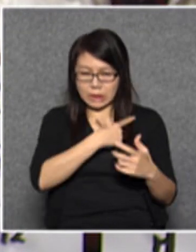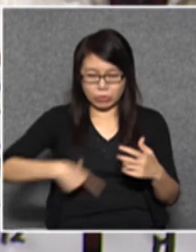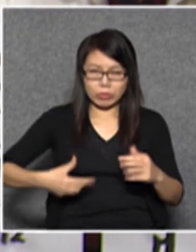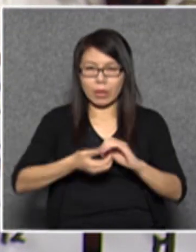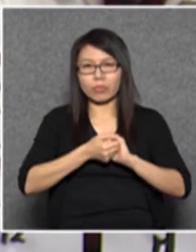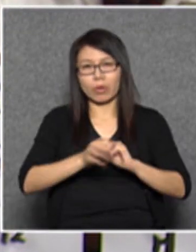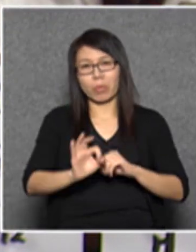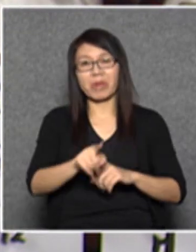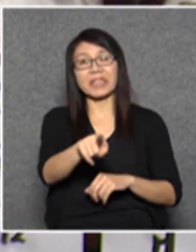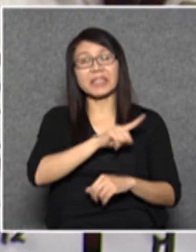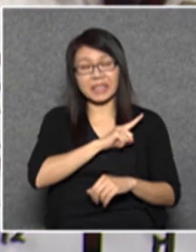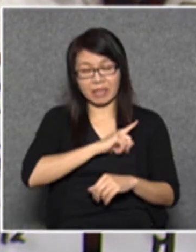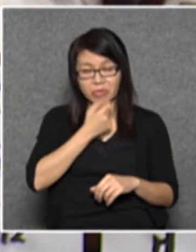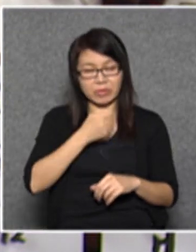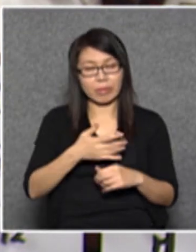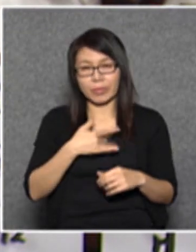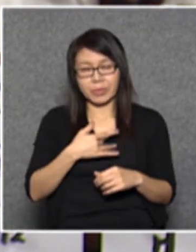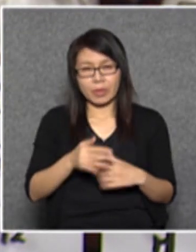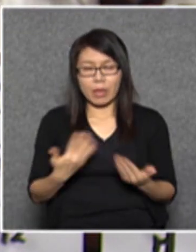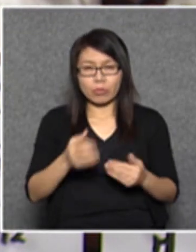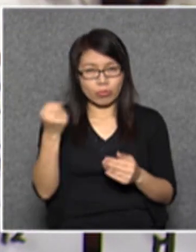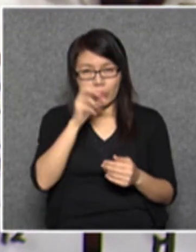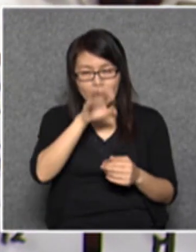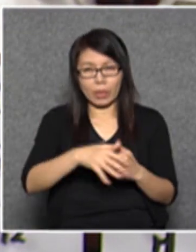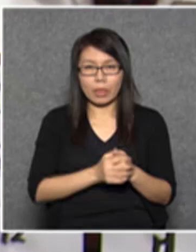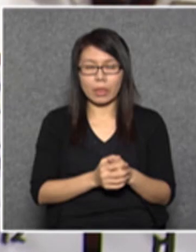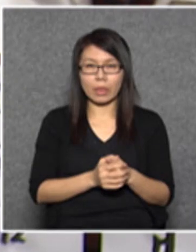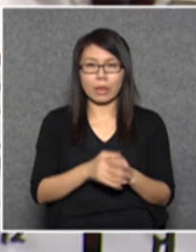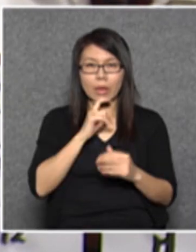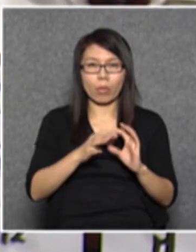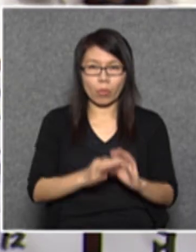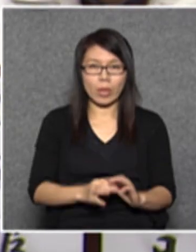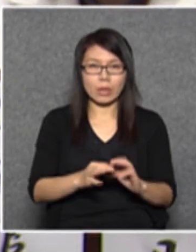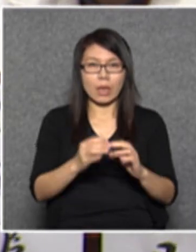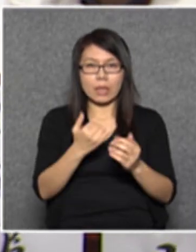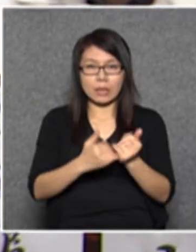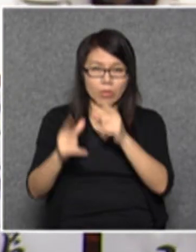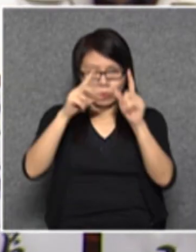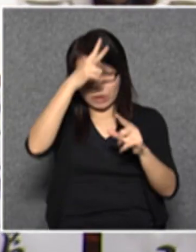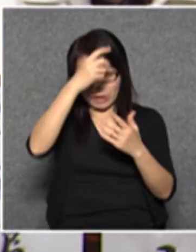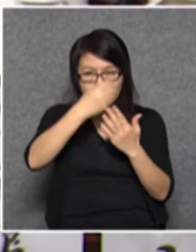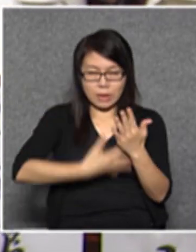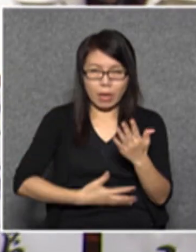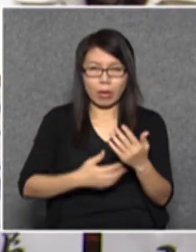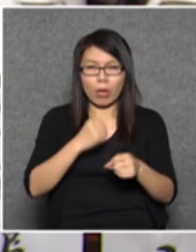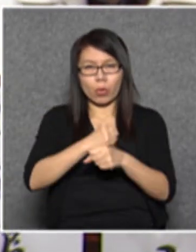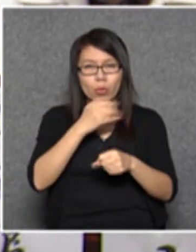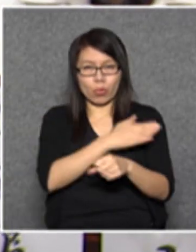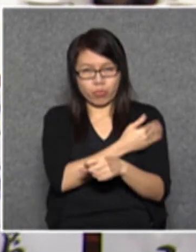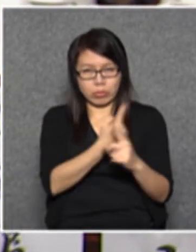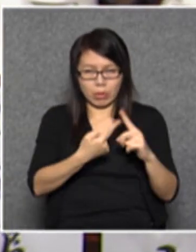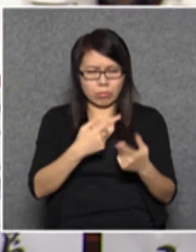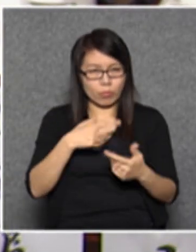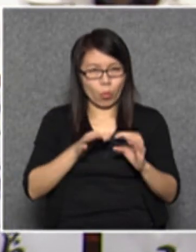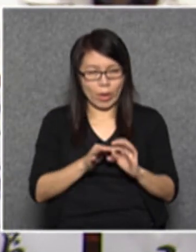情願嘅啫。不過我想再問咧，就係有關民生嘅政策咧，打工仔商最關心咧就係佢嘅